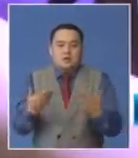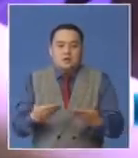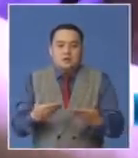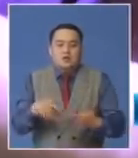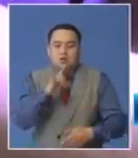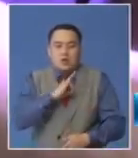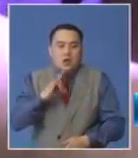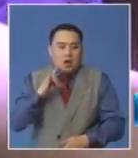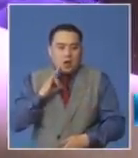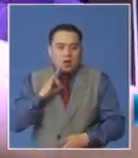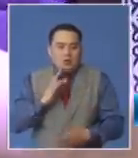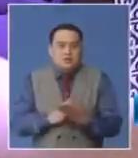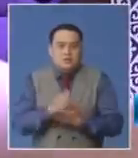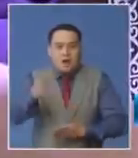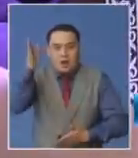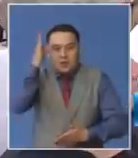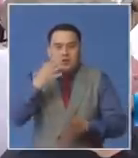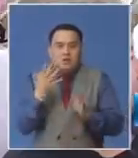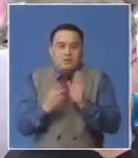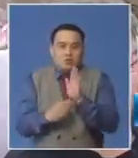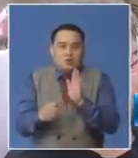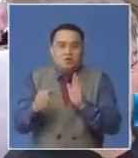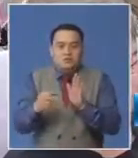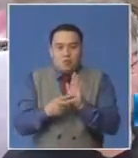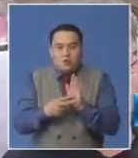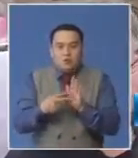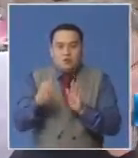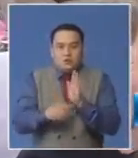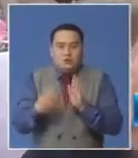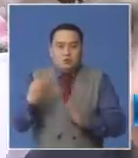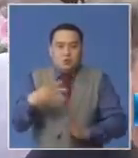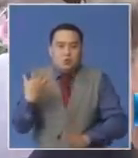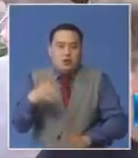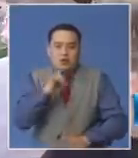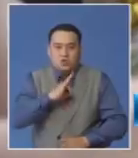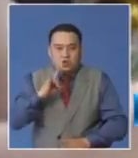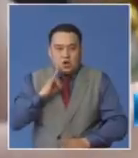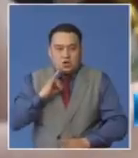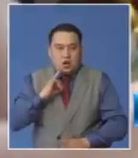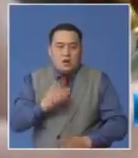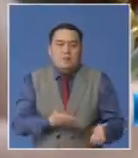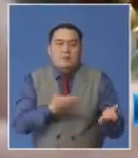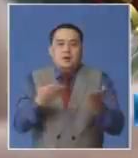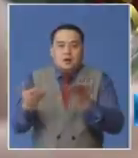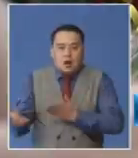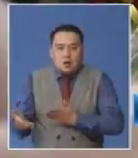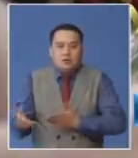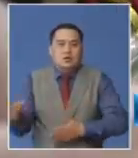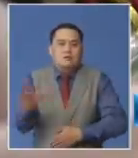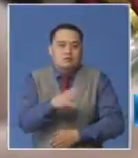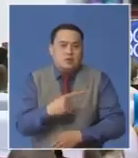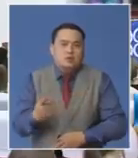слабого пола сфере образования 938 человек из них 645 женщины также всех